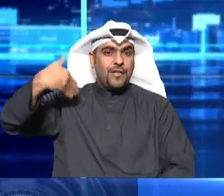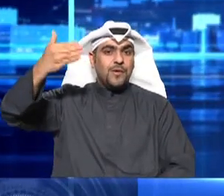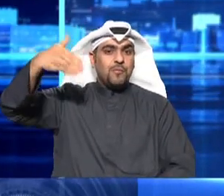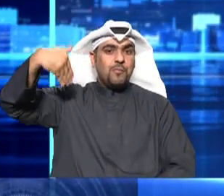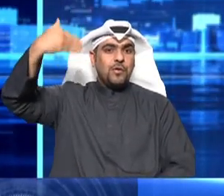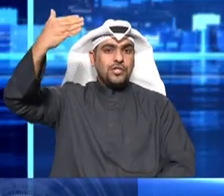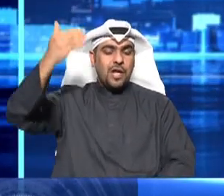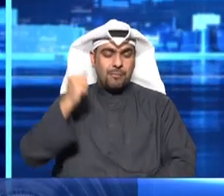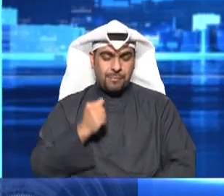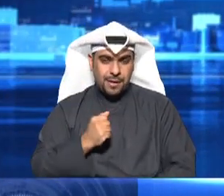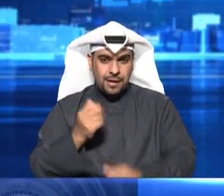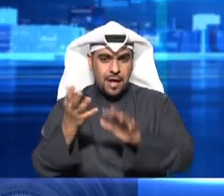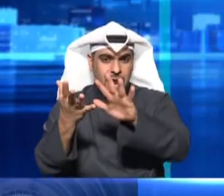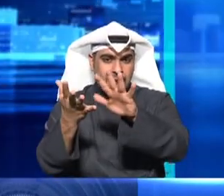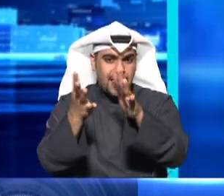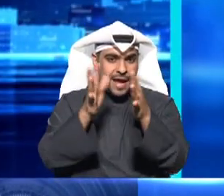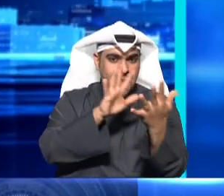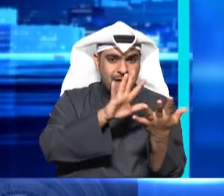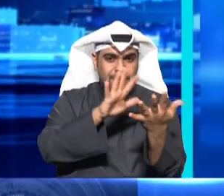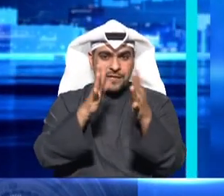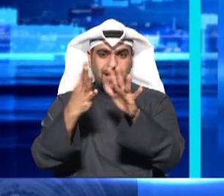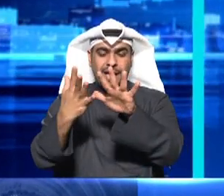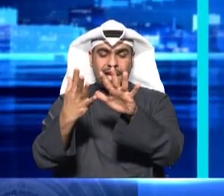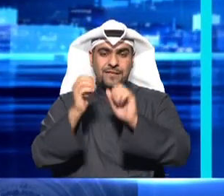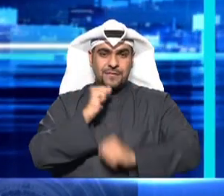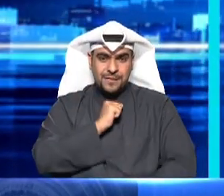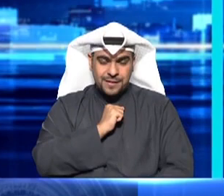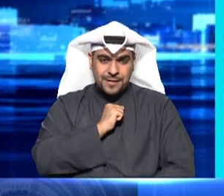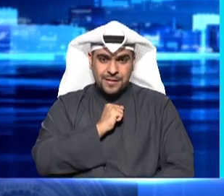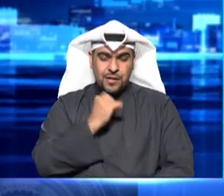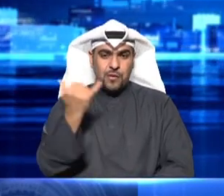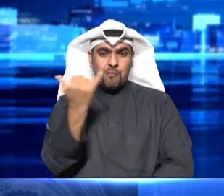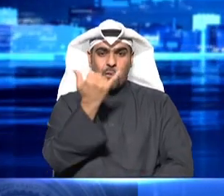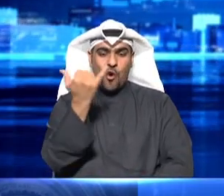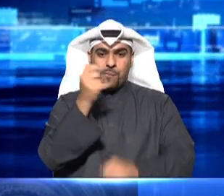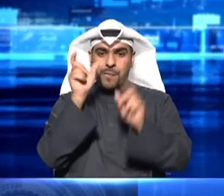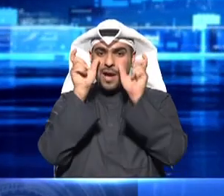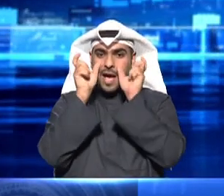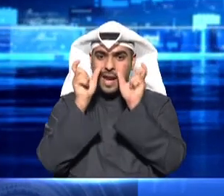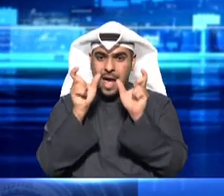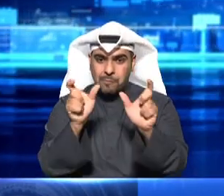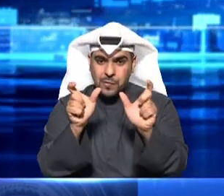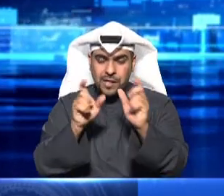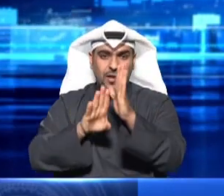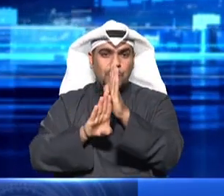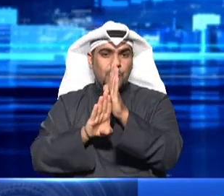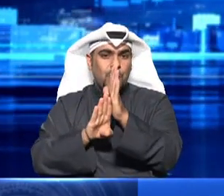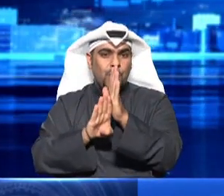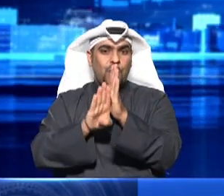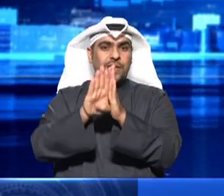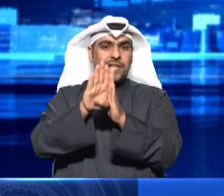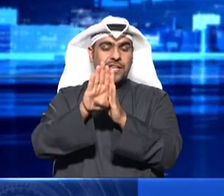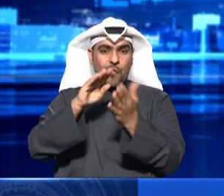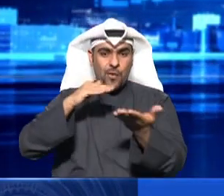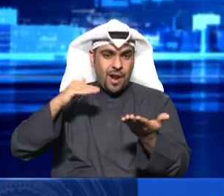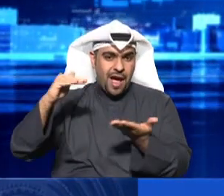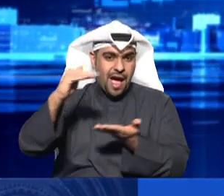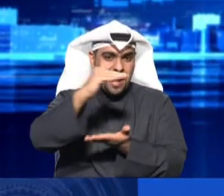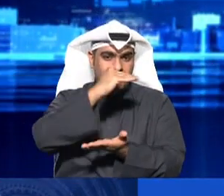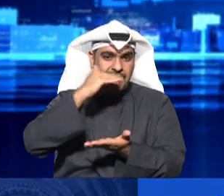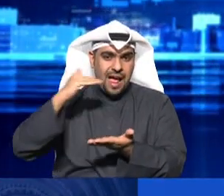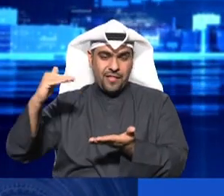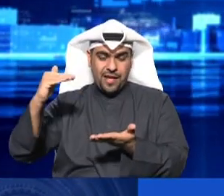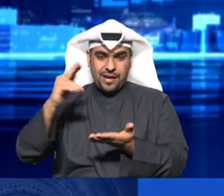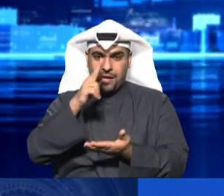ورعاه ارتكزت على مفهوم ترسيخ الأمن والتطور الحضاري، وهو ما أكدته مسيرة سموه